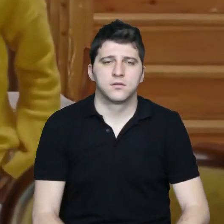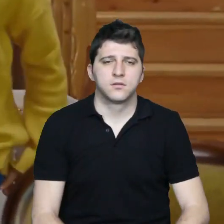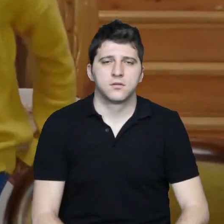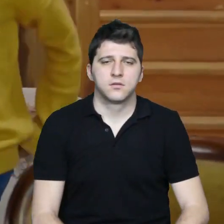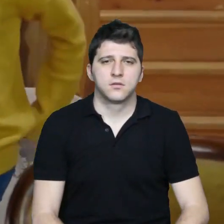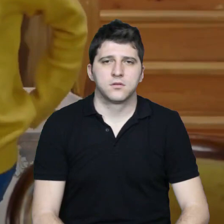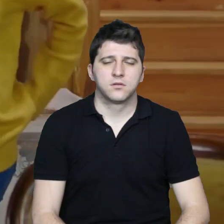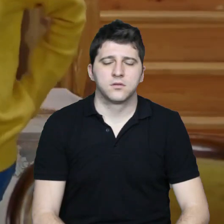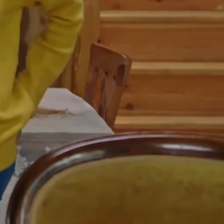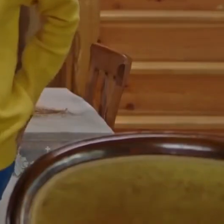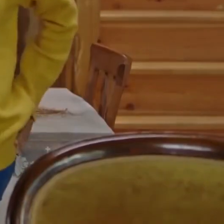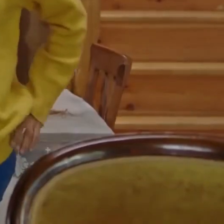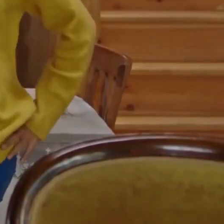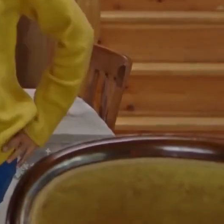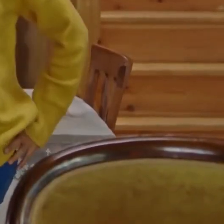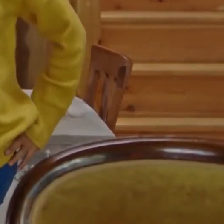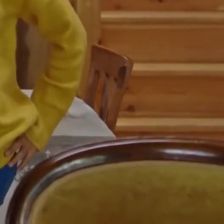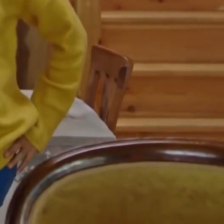Gökçe koltuğun kolçağına oturdu.